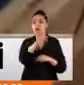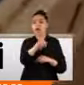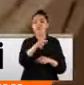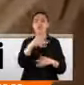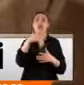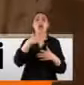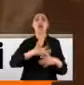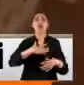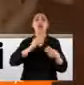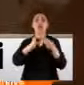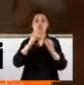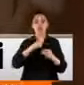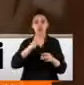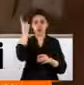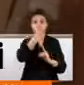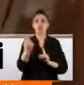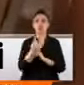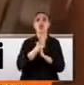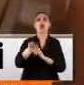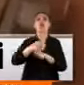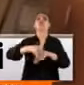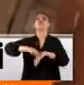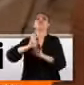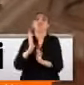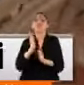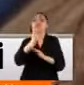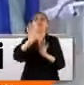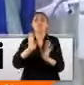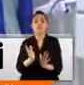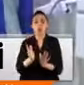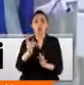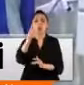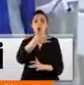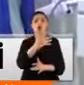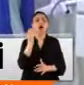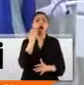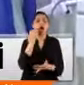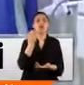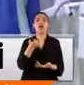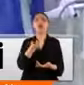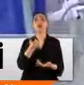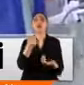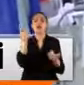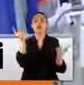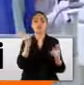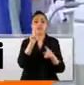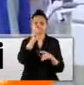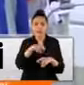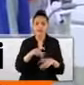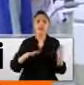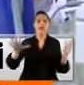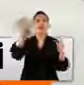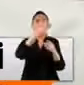astımı sebebiyle yüz yüze eğitime de gitmiyordu. Efe'nin babası, anneannesi, babaannesi ve dayısı da